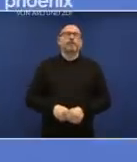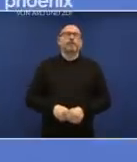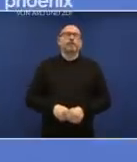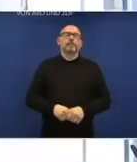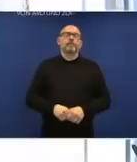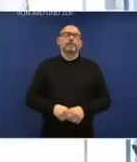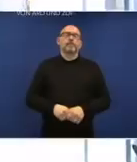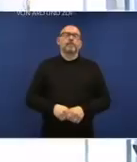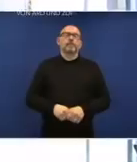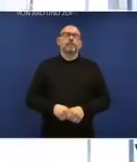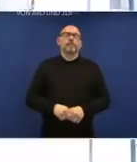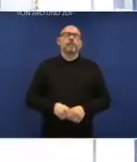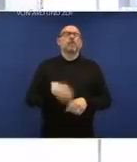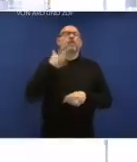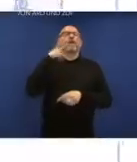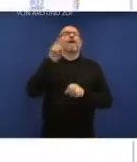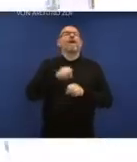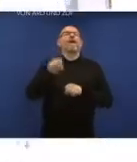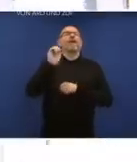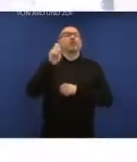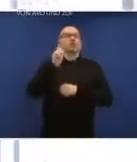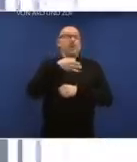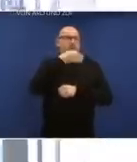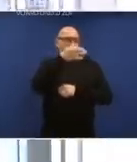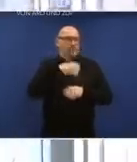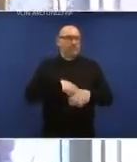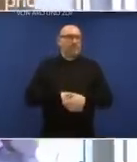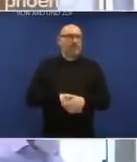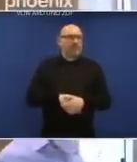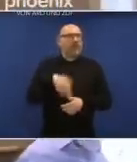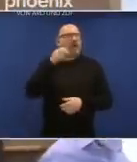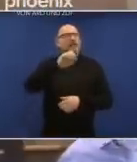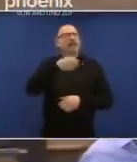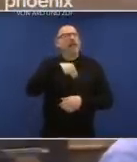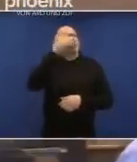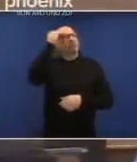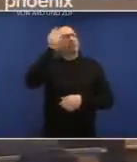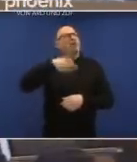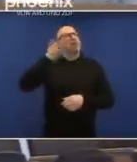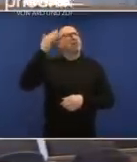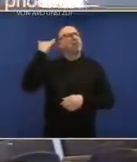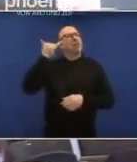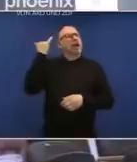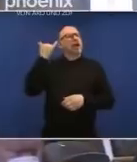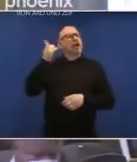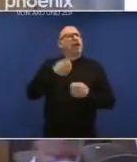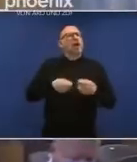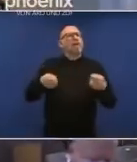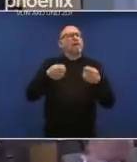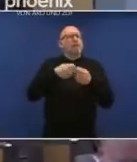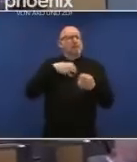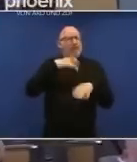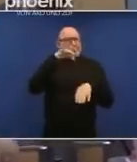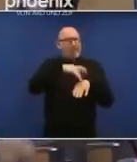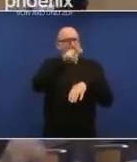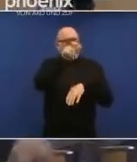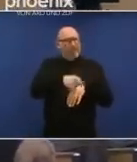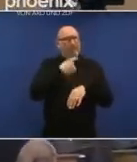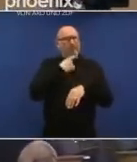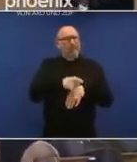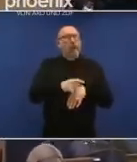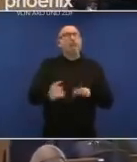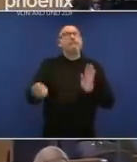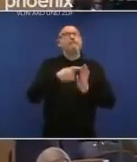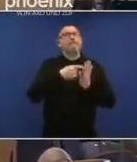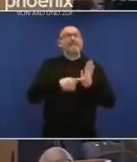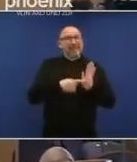Dazu Herr Reitschuster und dann Herr Rinke. Herr Seibert, ich kann mich gut erinnern, vor einigen Jahren hat die Bundeskanzlerin gesagt, also dass die Bedingung ist, dass